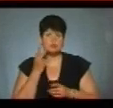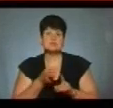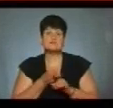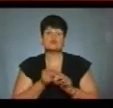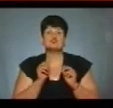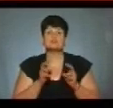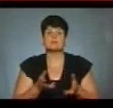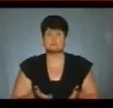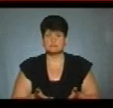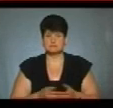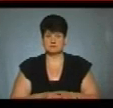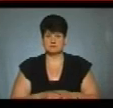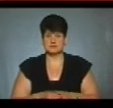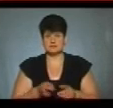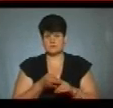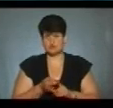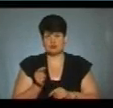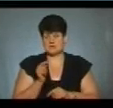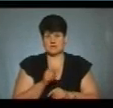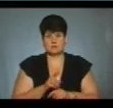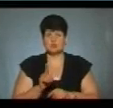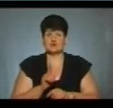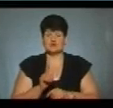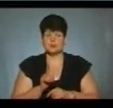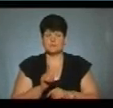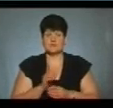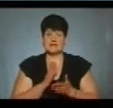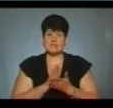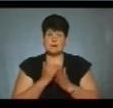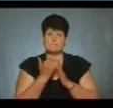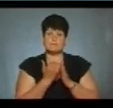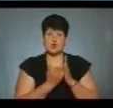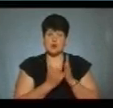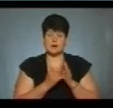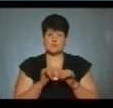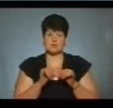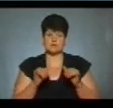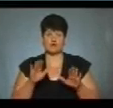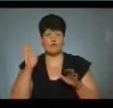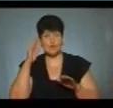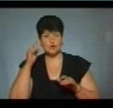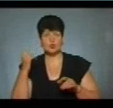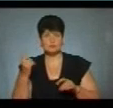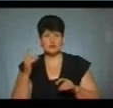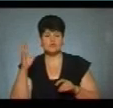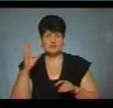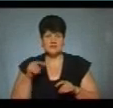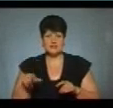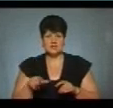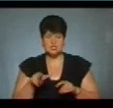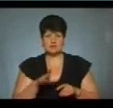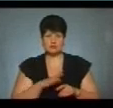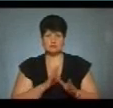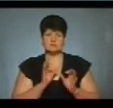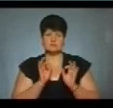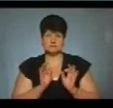чим? В зв'язку з тим, що є програма розвитку водного господарства. І щоб річки всі отримати в належному